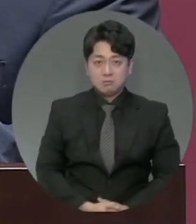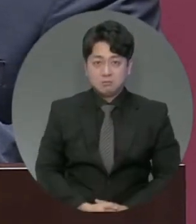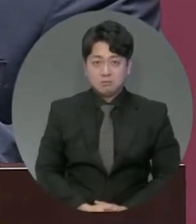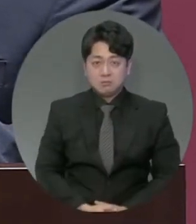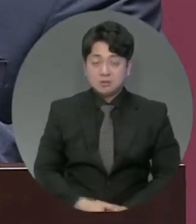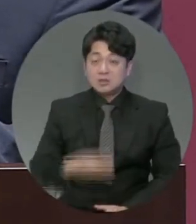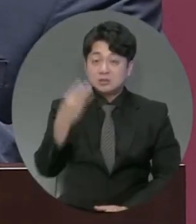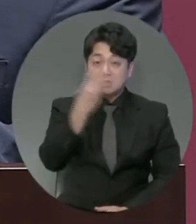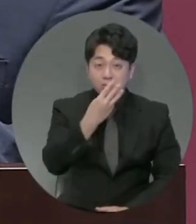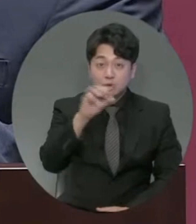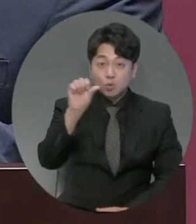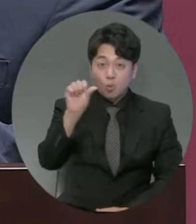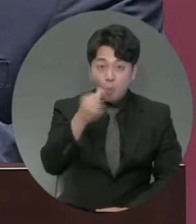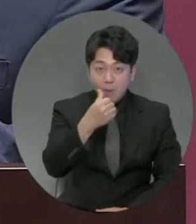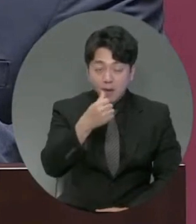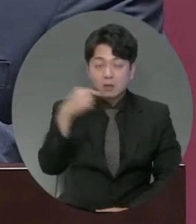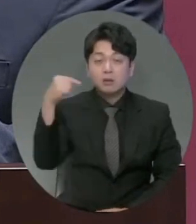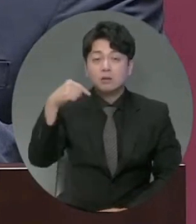것이 아십니까?